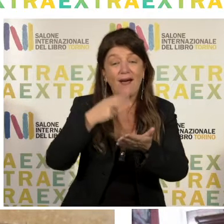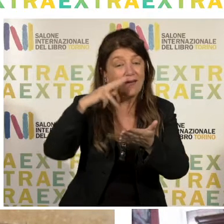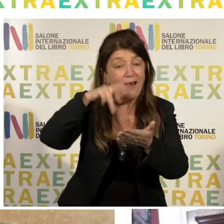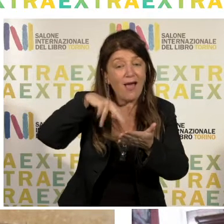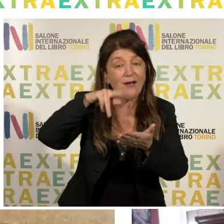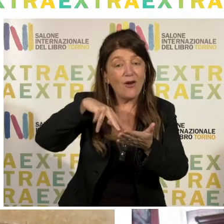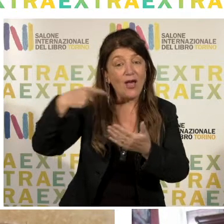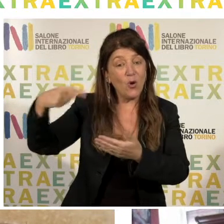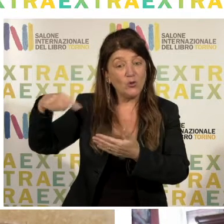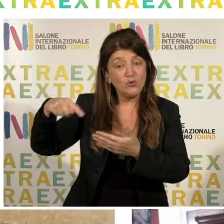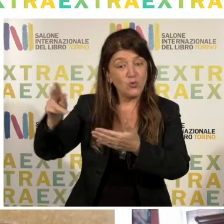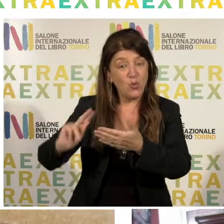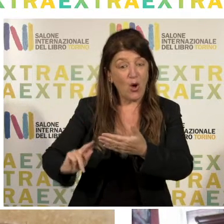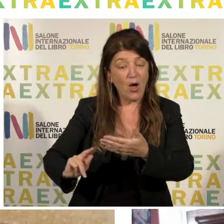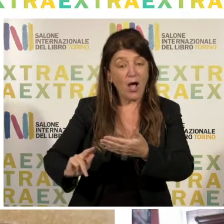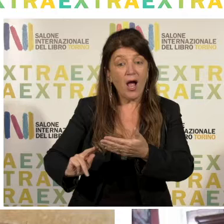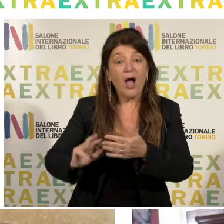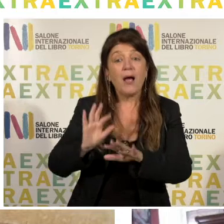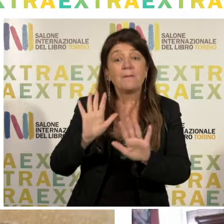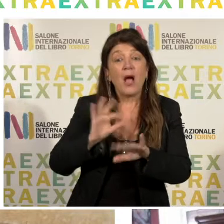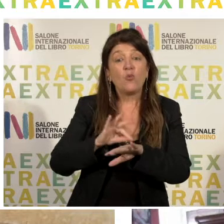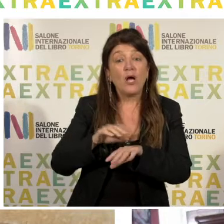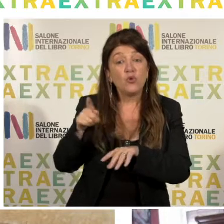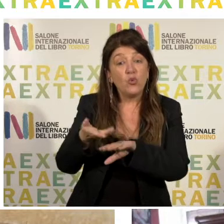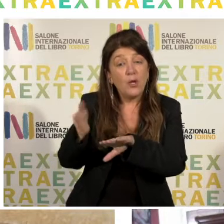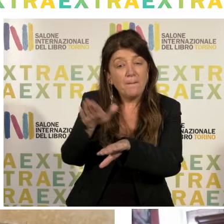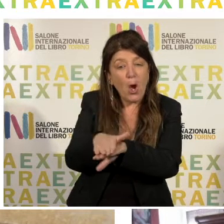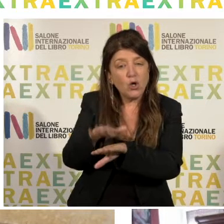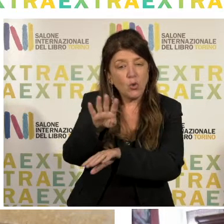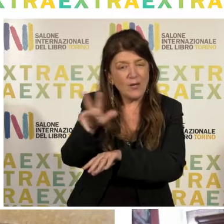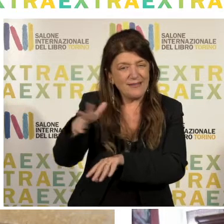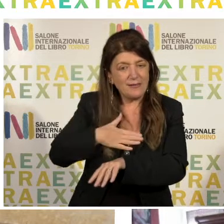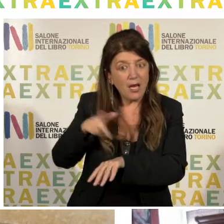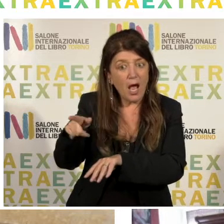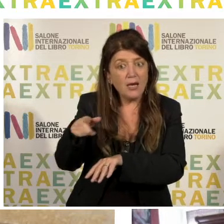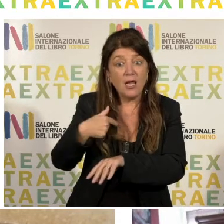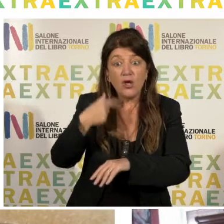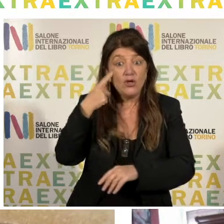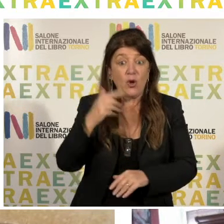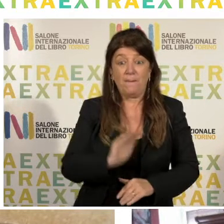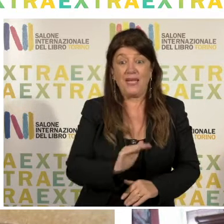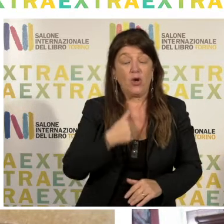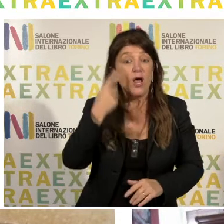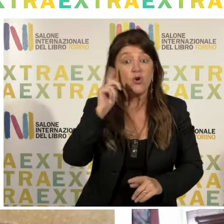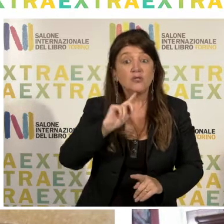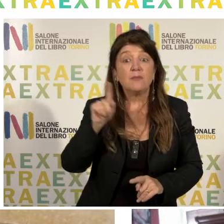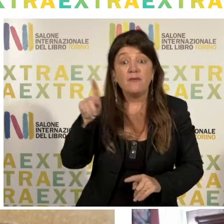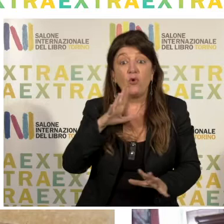quando ha même pas qui perso la était. vita non sapevo neanche che fosse così famoso. Dunque, in qualche